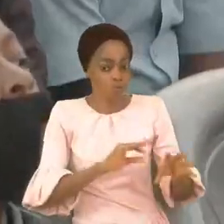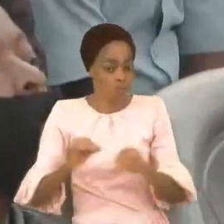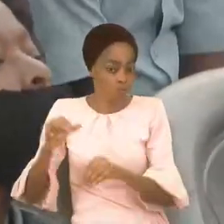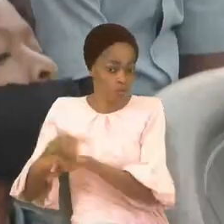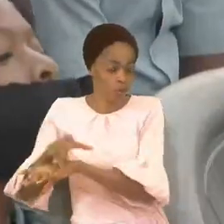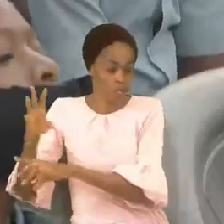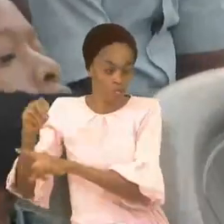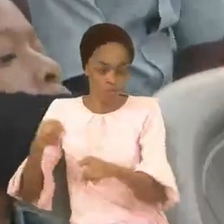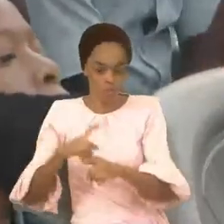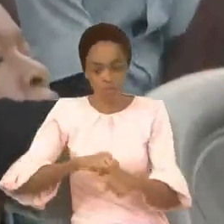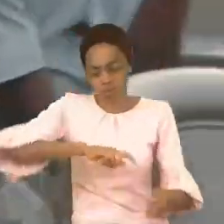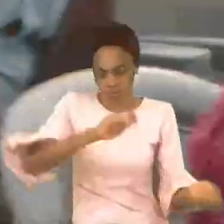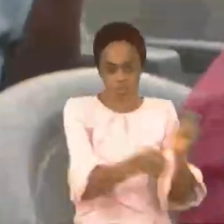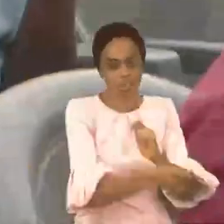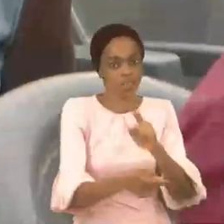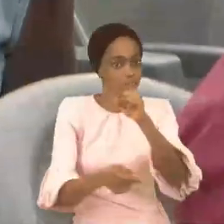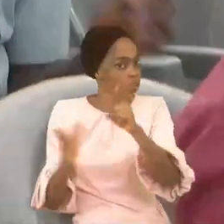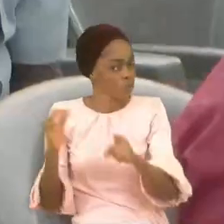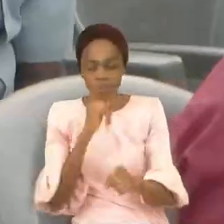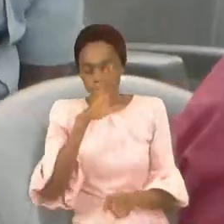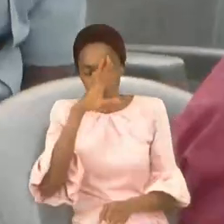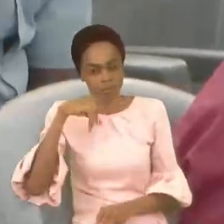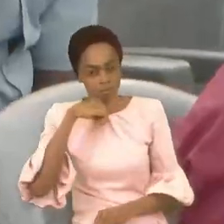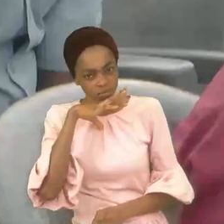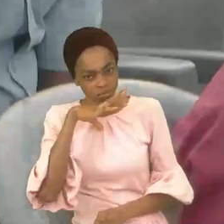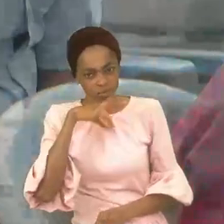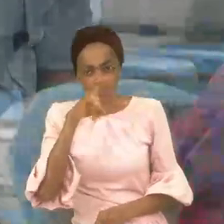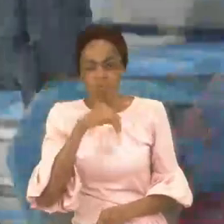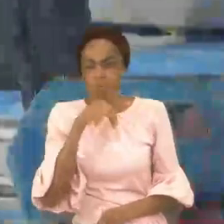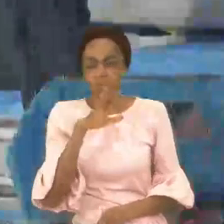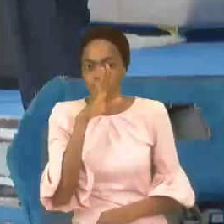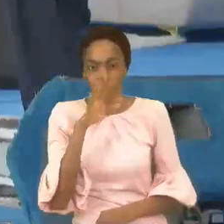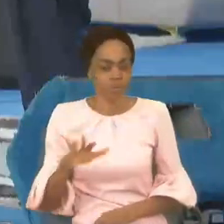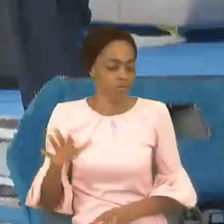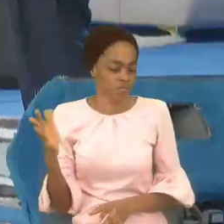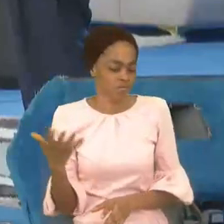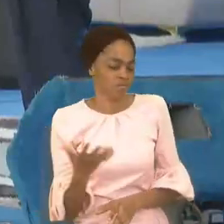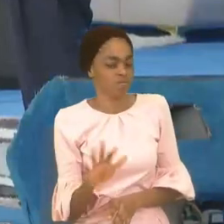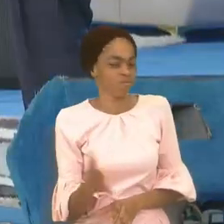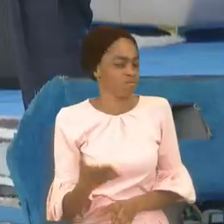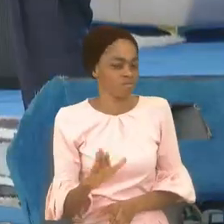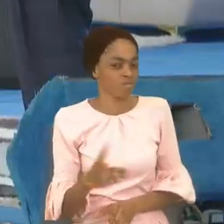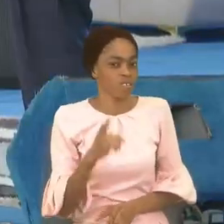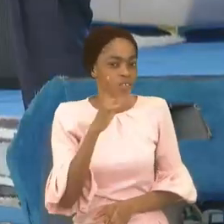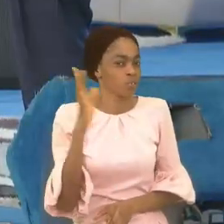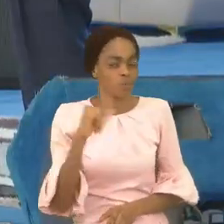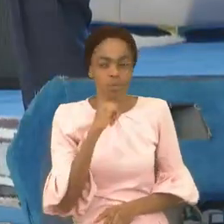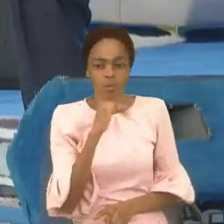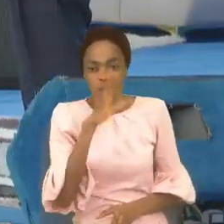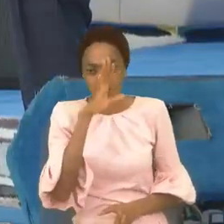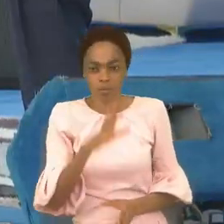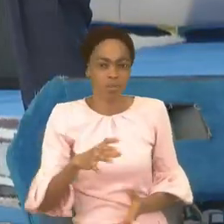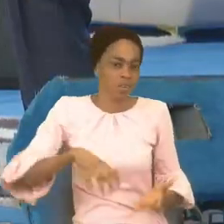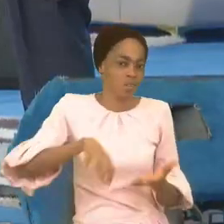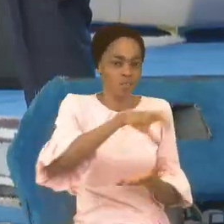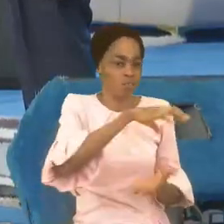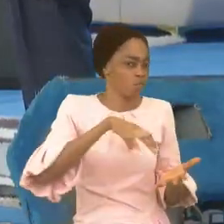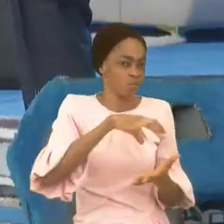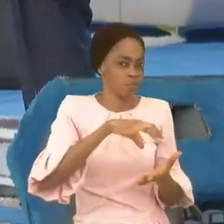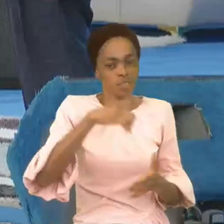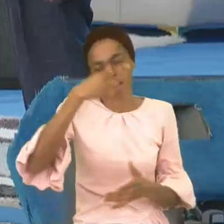demi-tour. Tu ne seras pas corrompu. Tu ne seras pas un lâche. Et tu ne seras pas